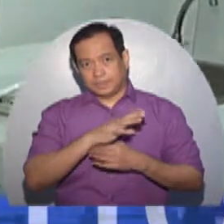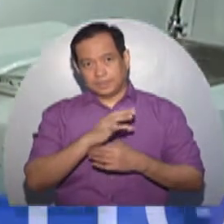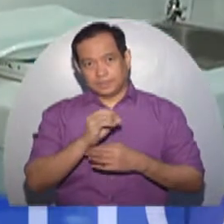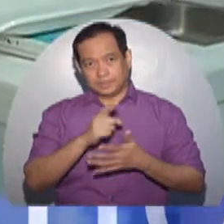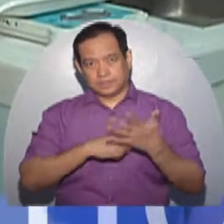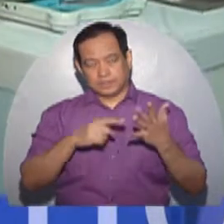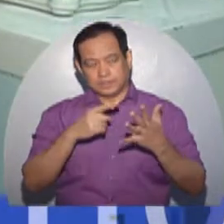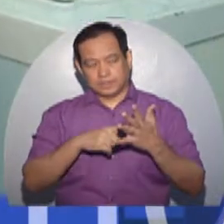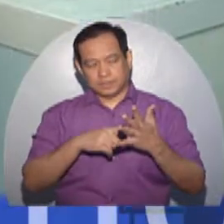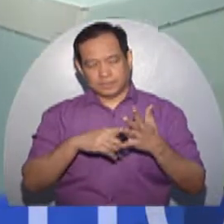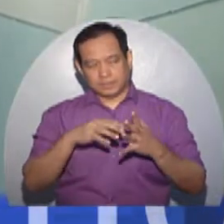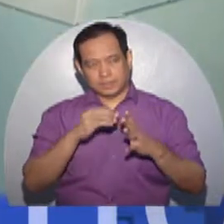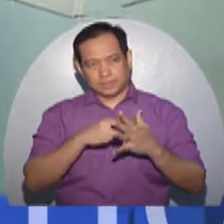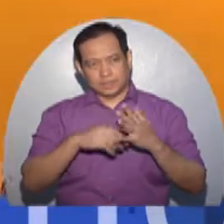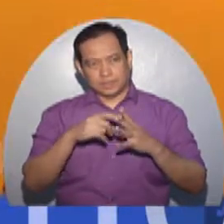TB dots,